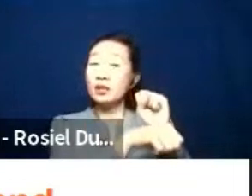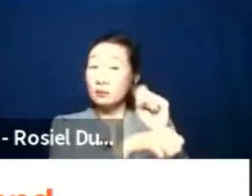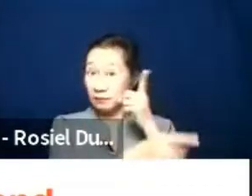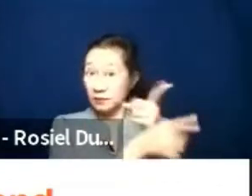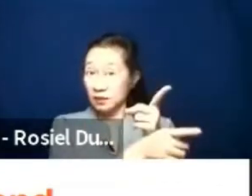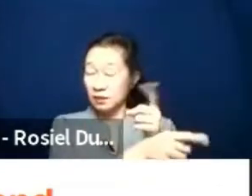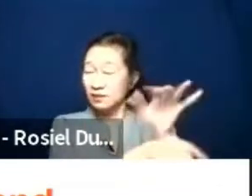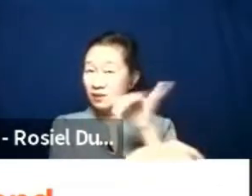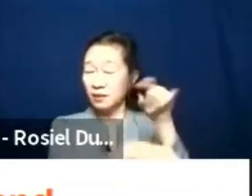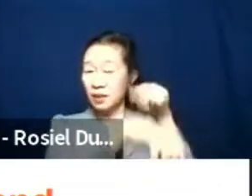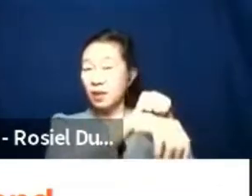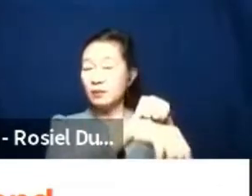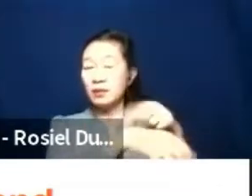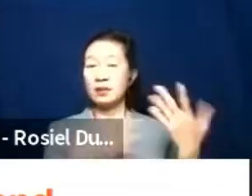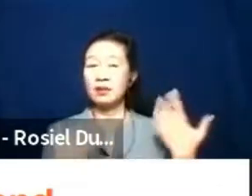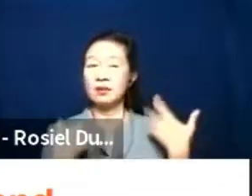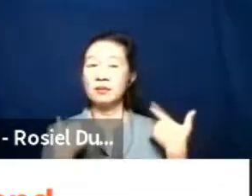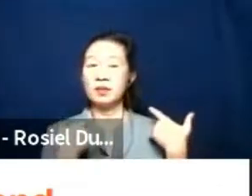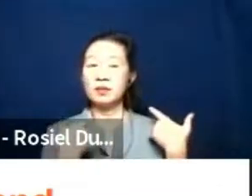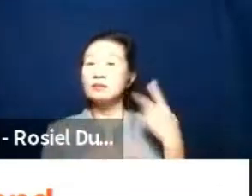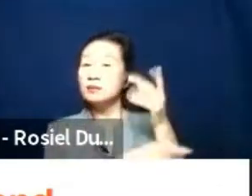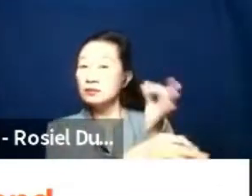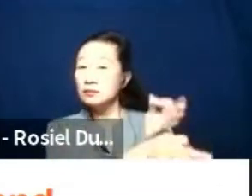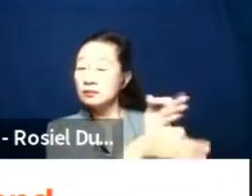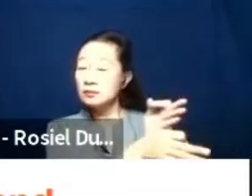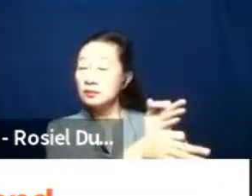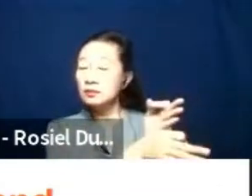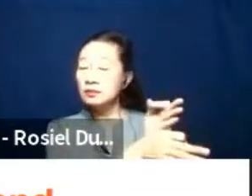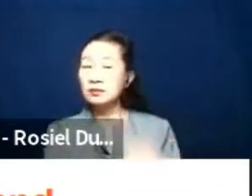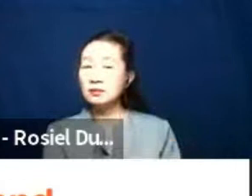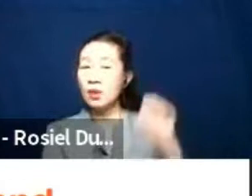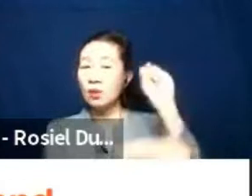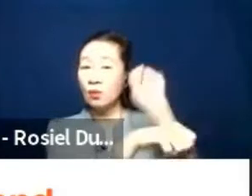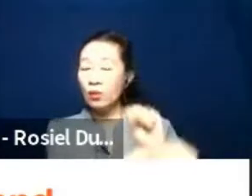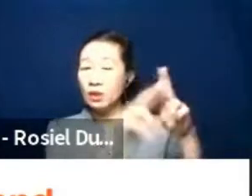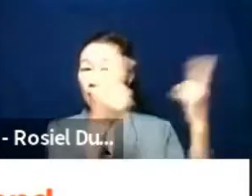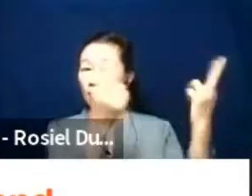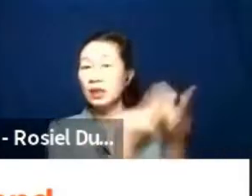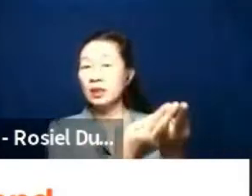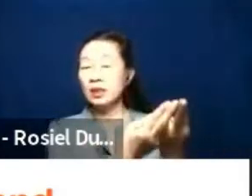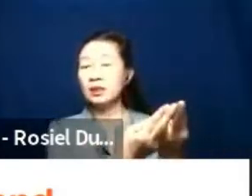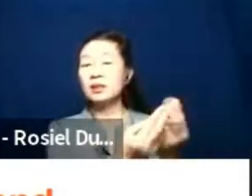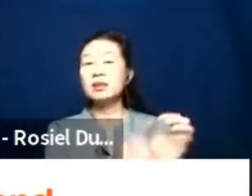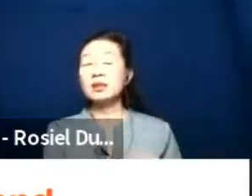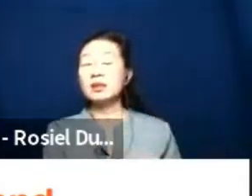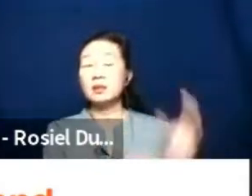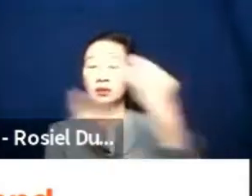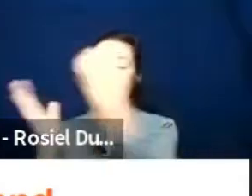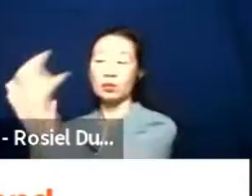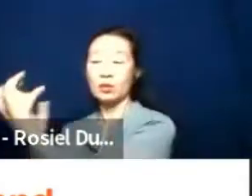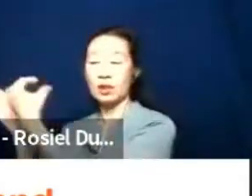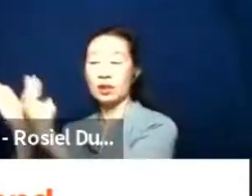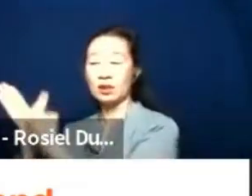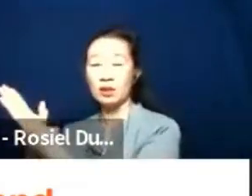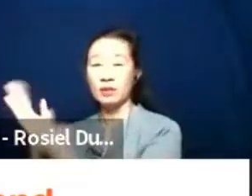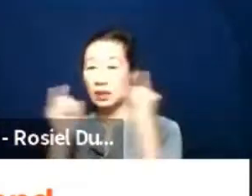At the same time, yung appropriate work-related curriculum and instructional objectives